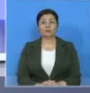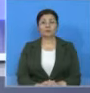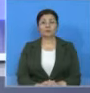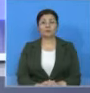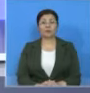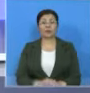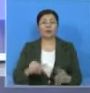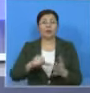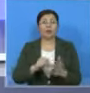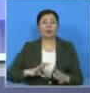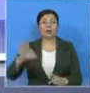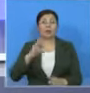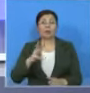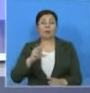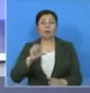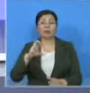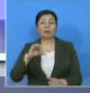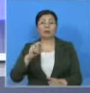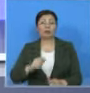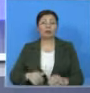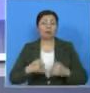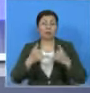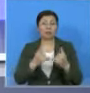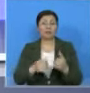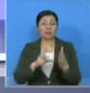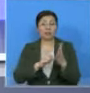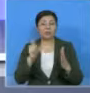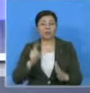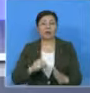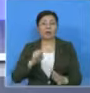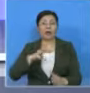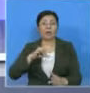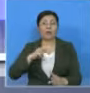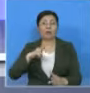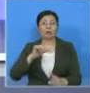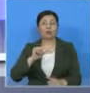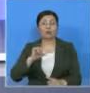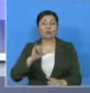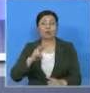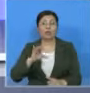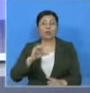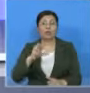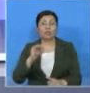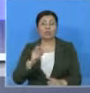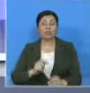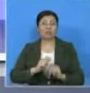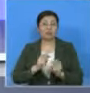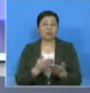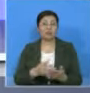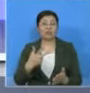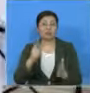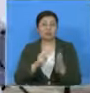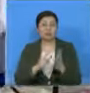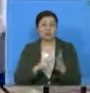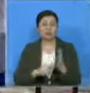представители областного маслихата поздравили ветерана труда манку лаешь niyozova с 80-летием ему были вручены почетные грамоты и памятный